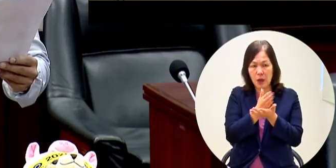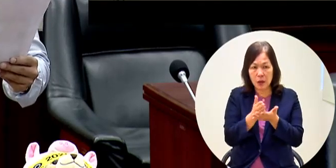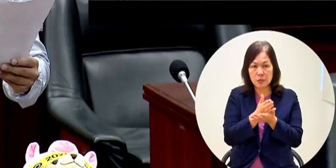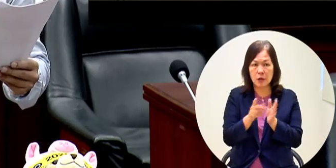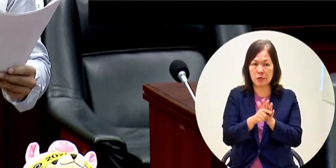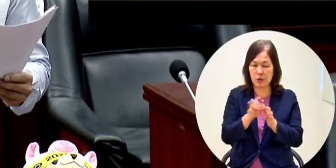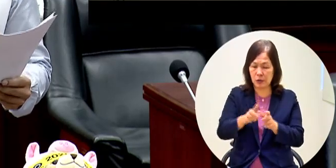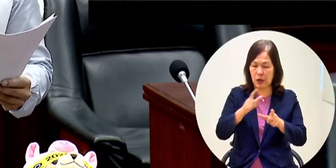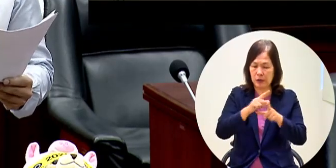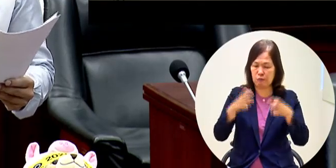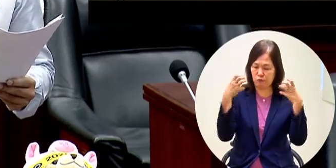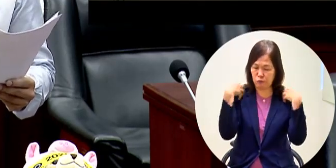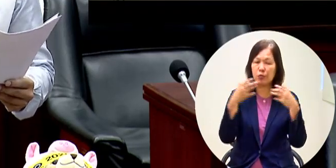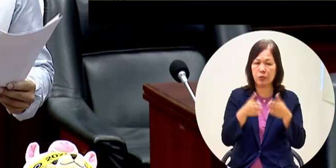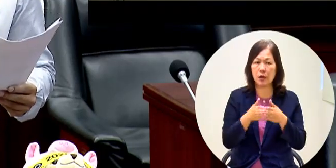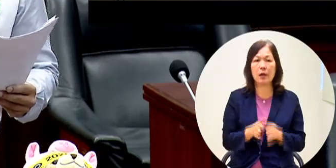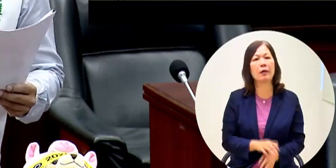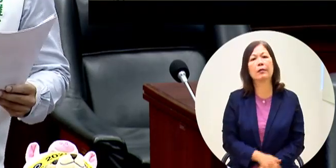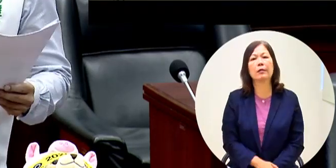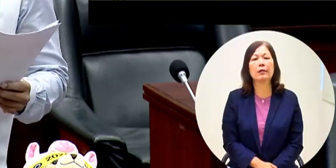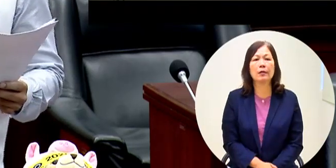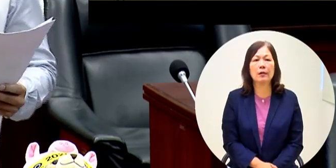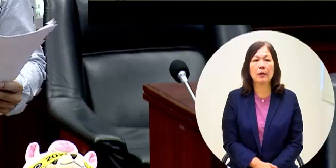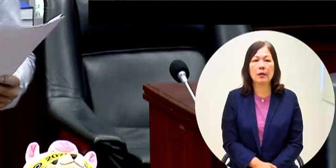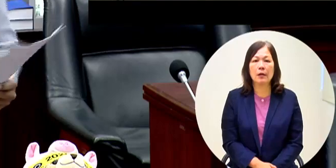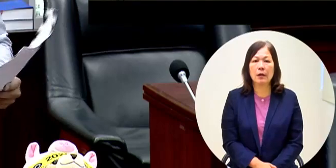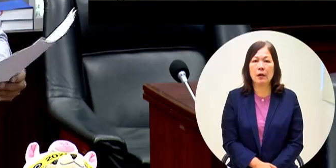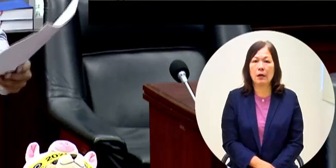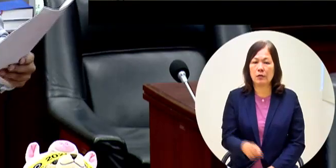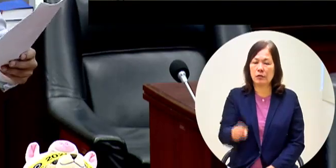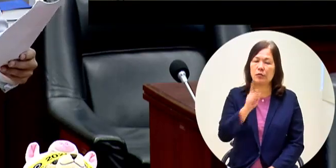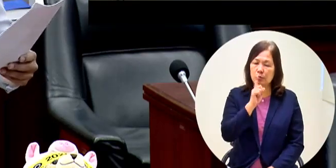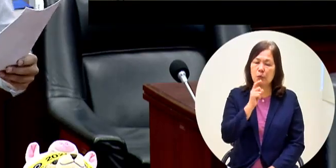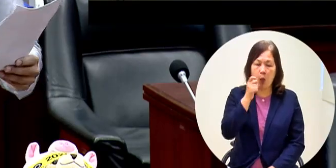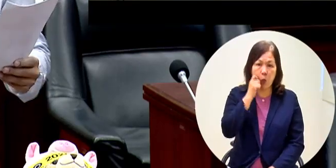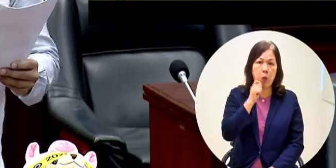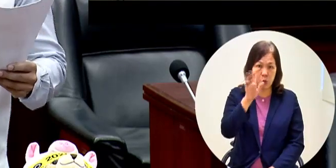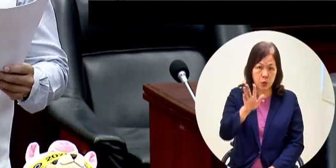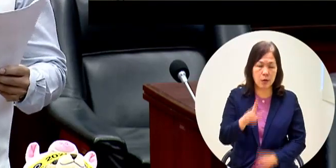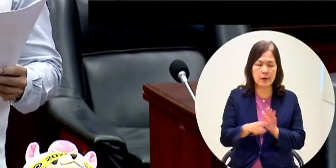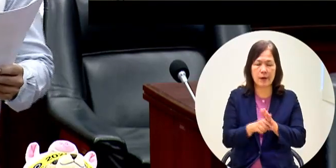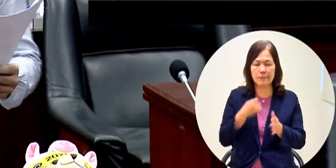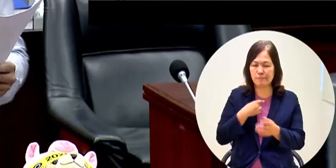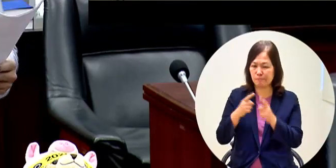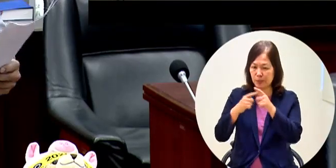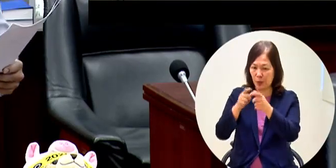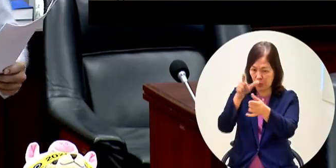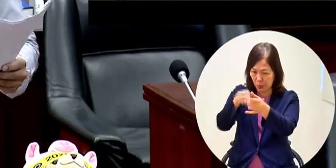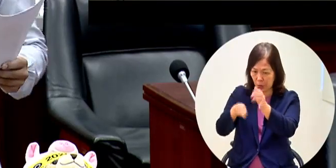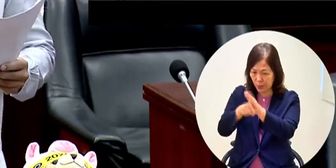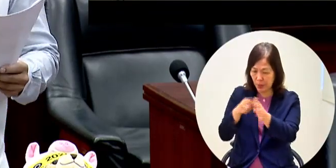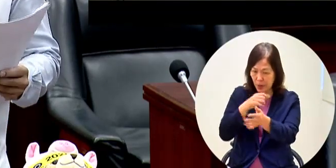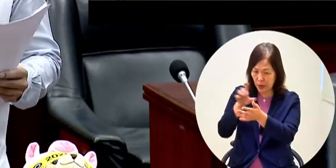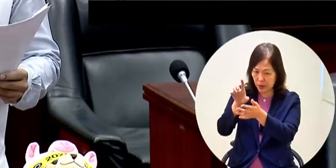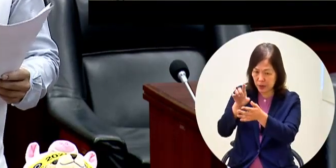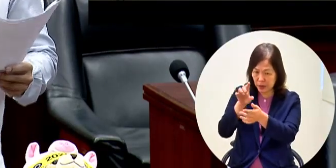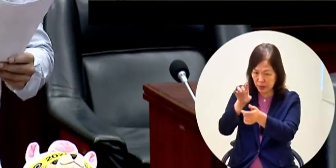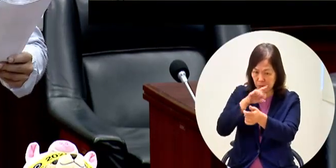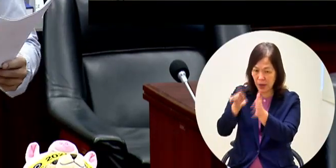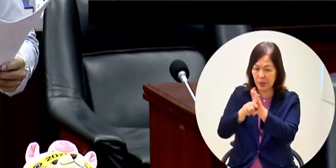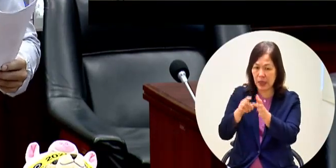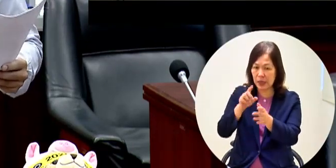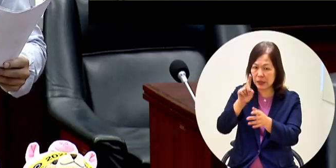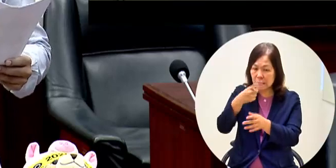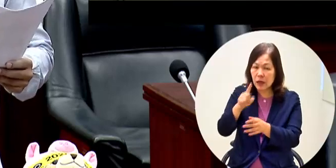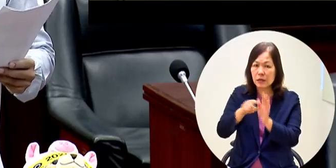做很大的责任吼，市长，你想爱讲的吼，用人为才，可以请你解释一下用人为才这四个意